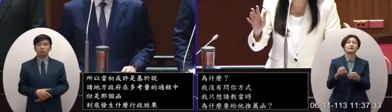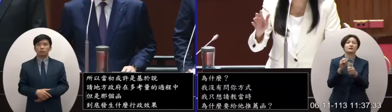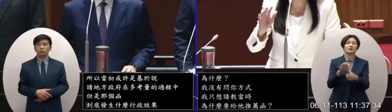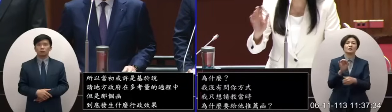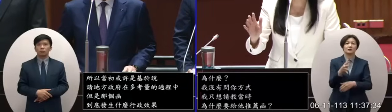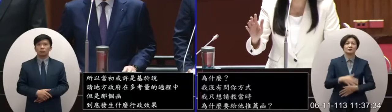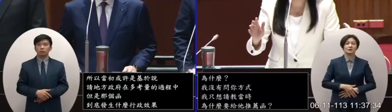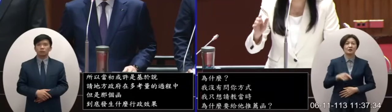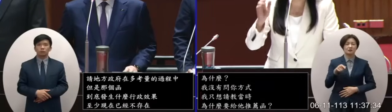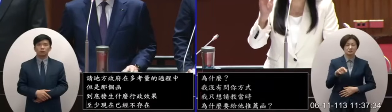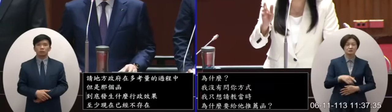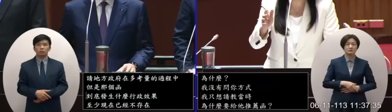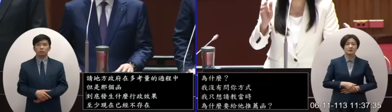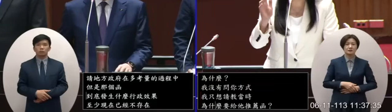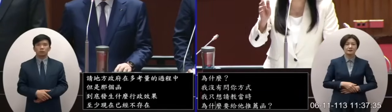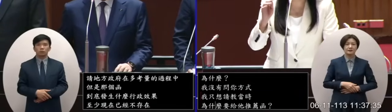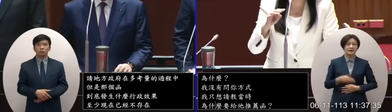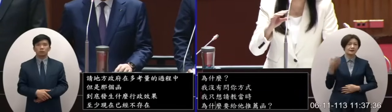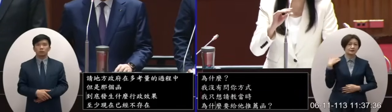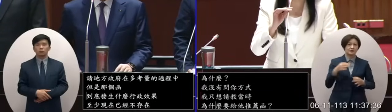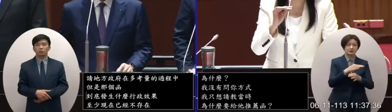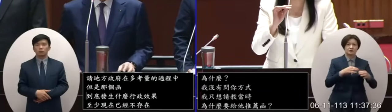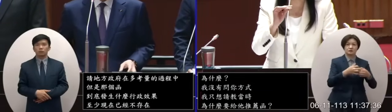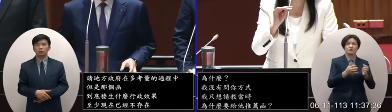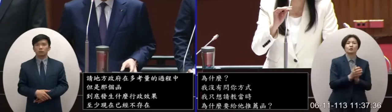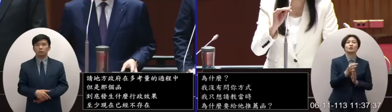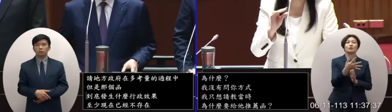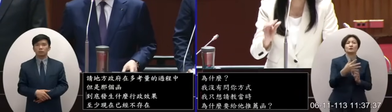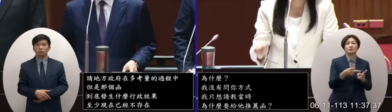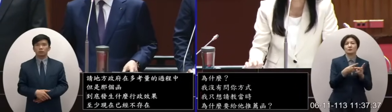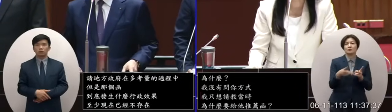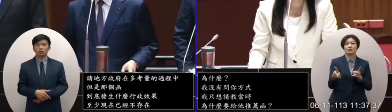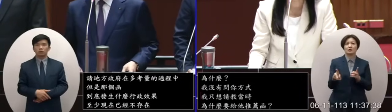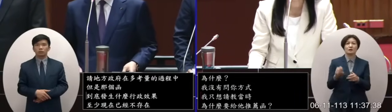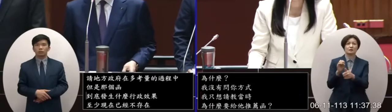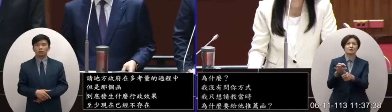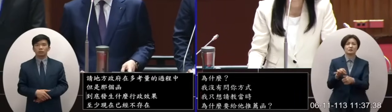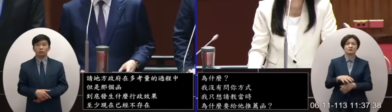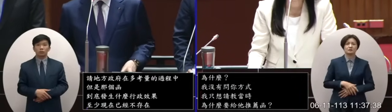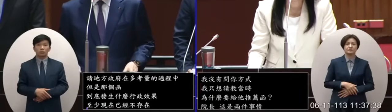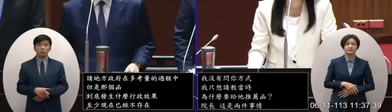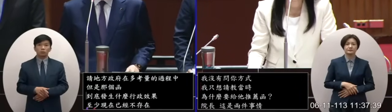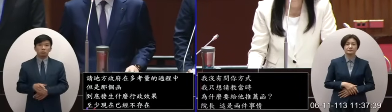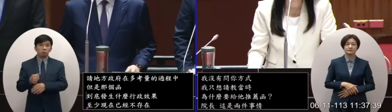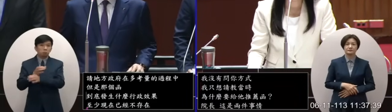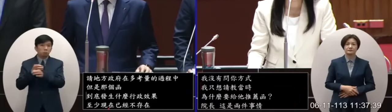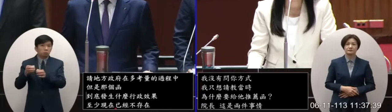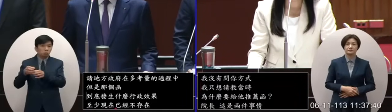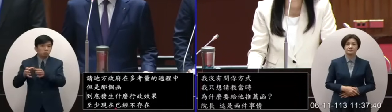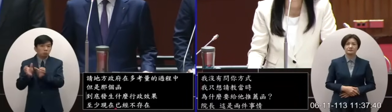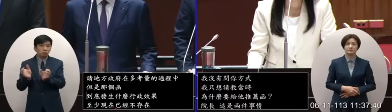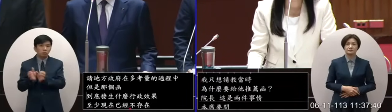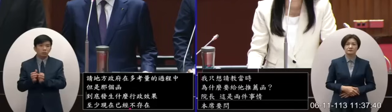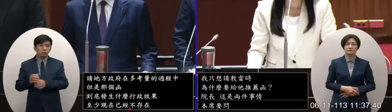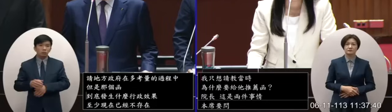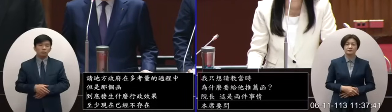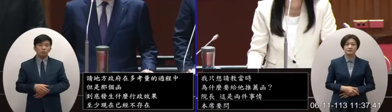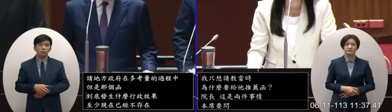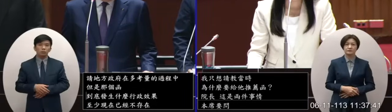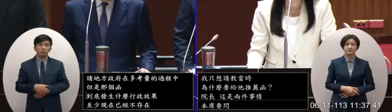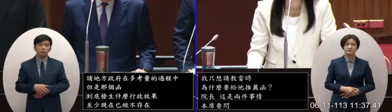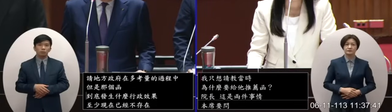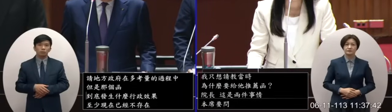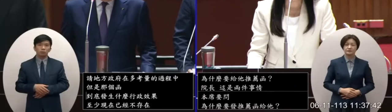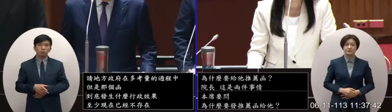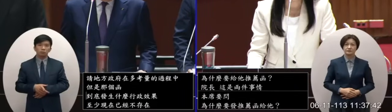推荐函有没有效力我们另外再谈，但是当时经济部为什么要发这个推荐函？ 经济部了解吗？因为 经济部